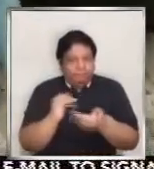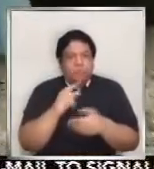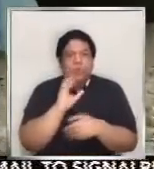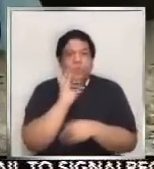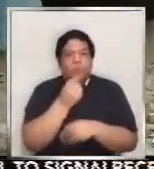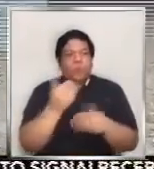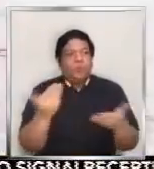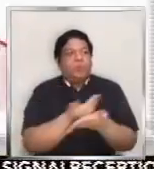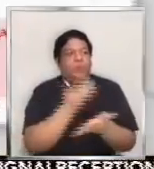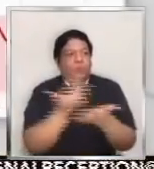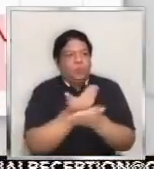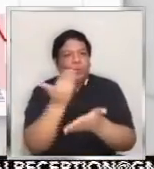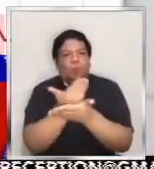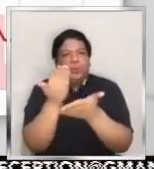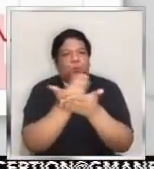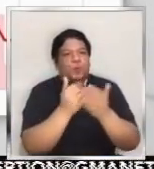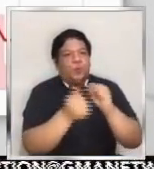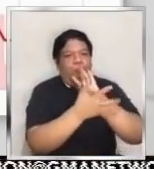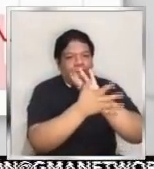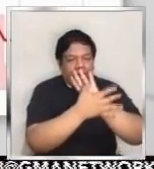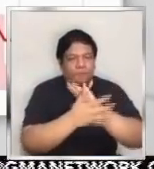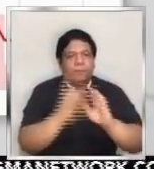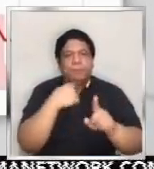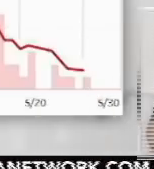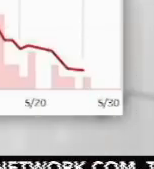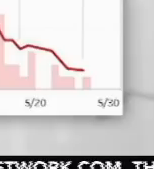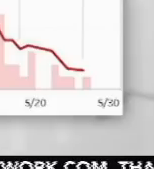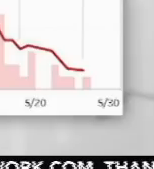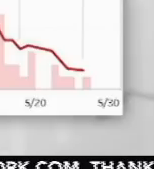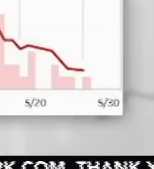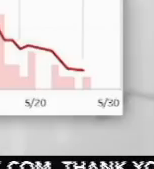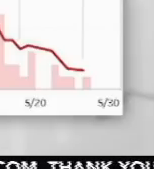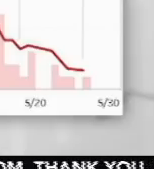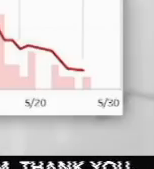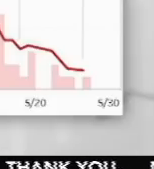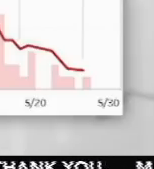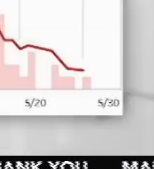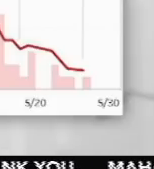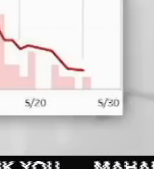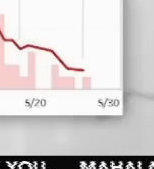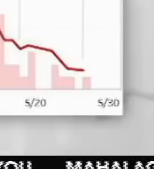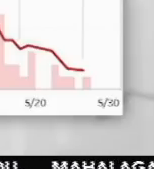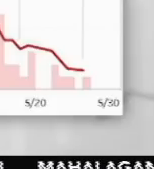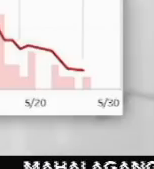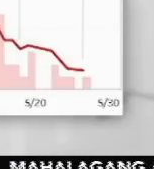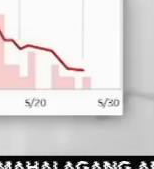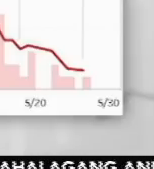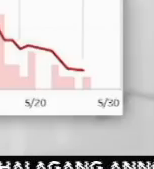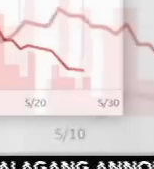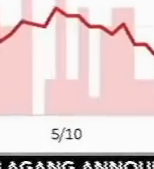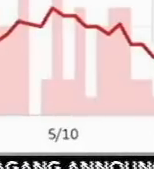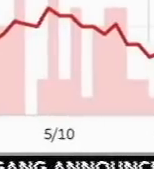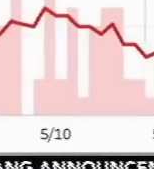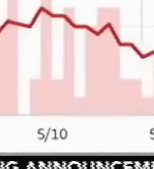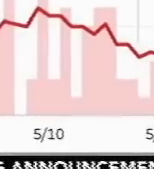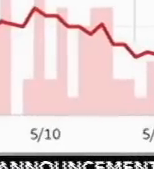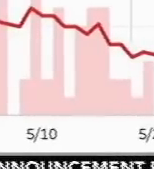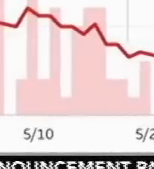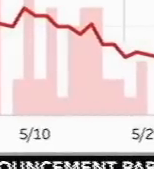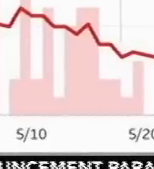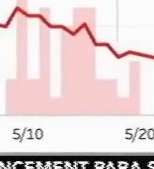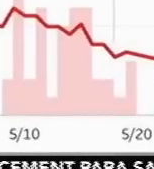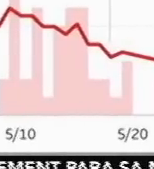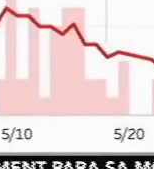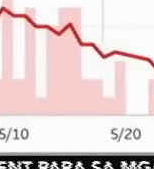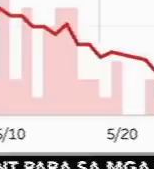mga pagkamatay. Sa graph na ito, makikitang bumababa na ang bilang ng mga namamatay dahil sa COVID-19. Indikasyon daw ito